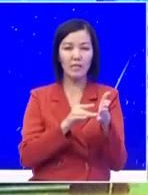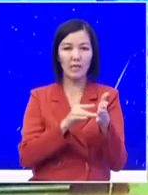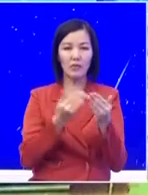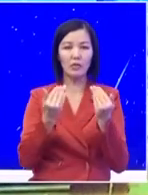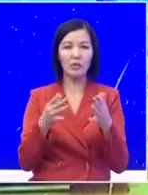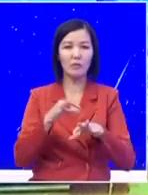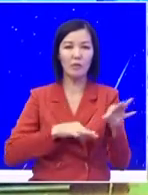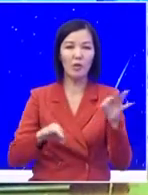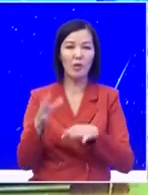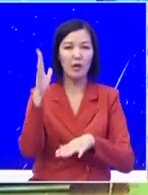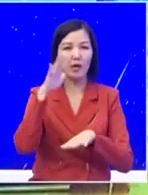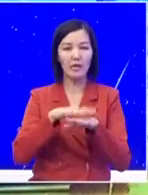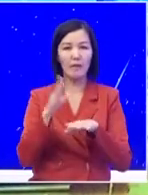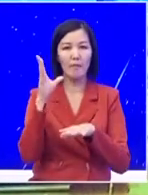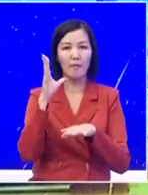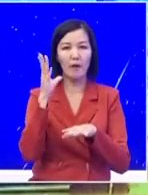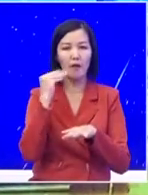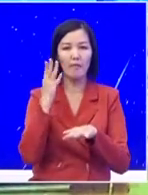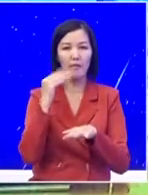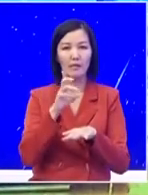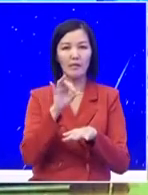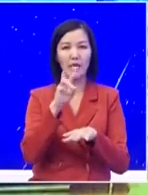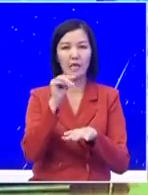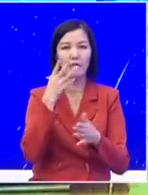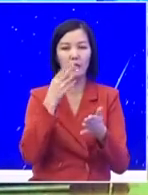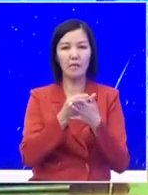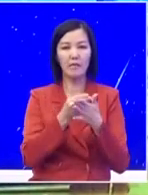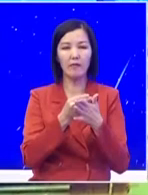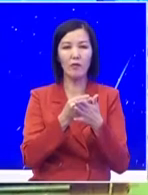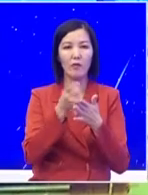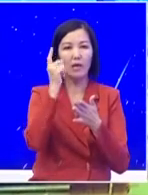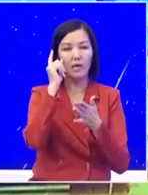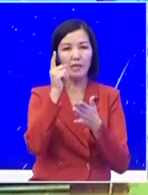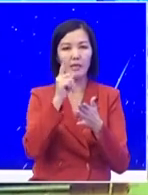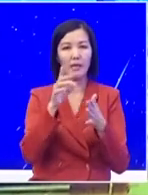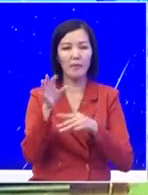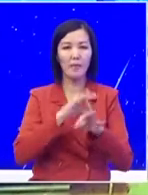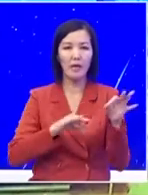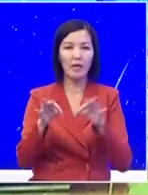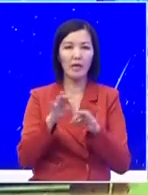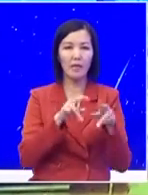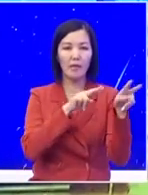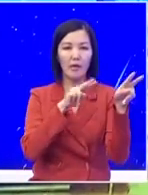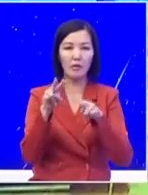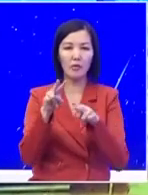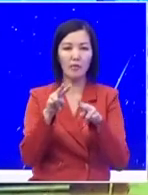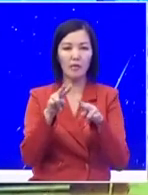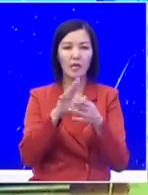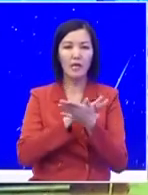проект. Аким Алматы Бахытжан Сагентаев на своей странице в Инстаграм рассказал о пилотном проекте по контролю за